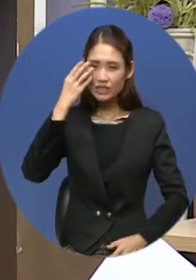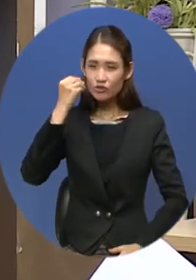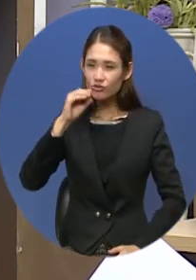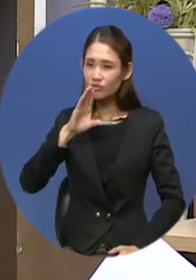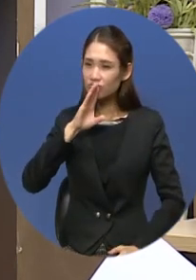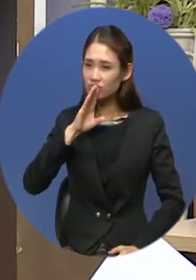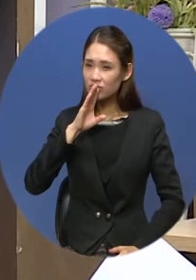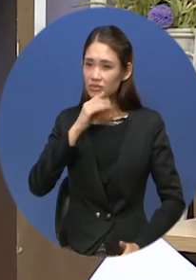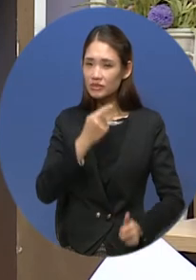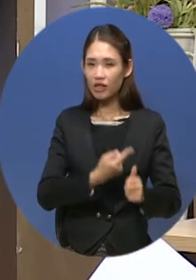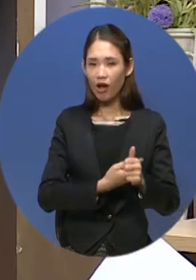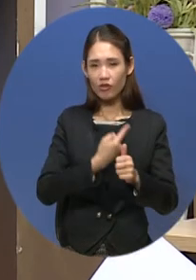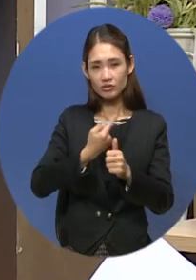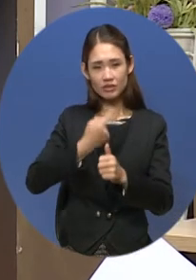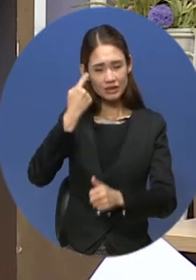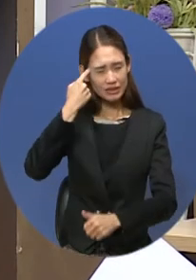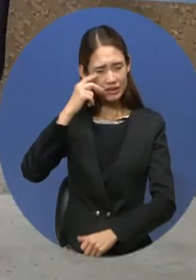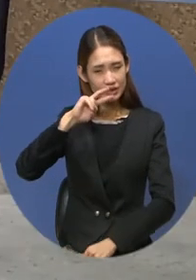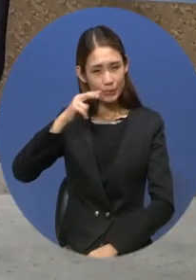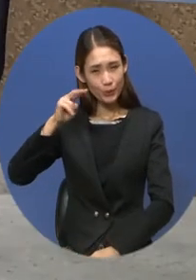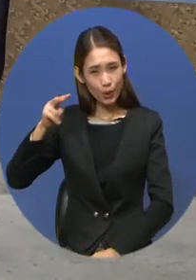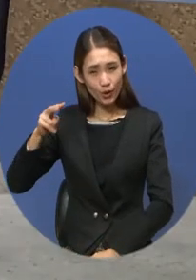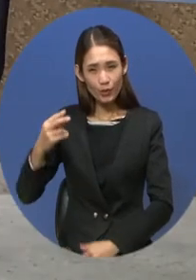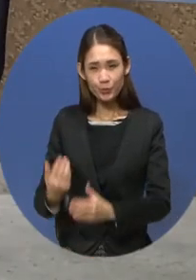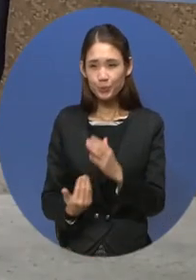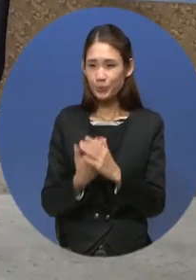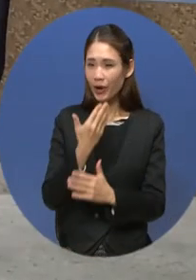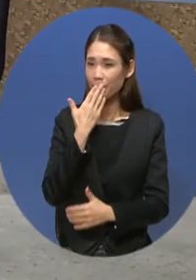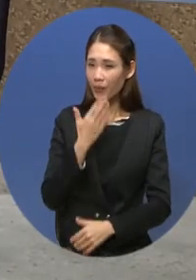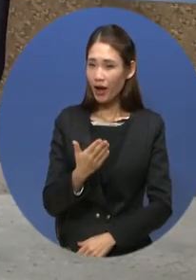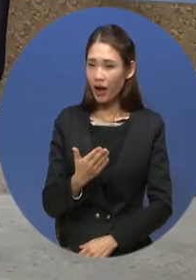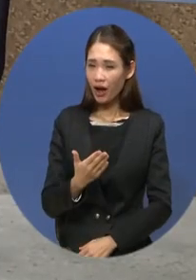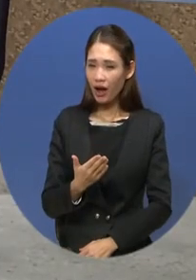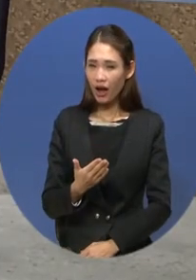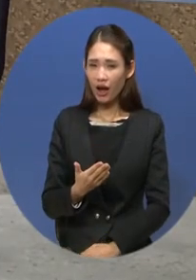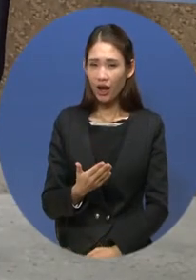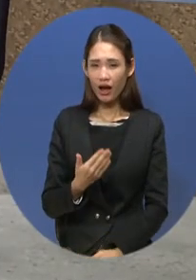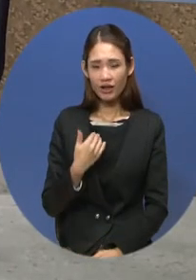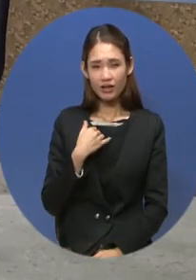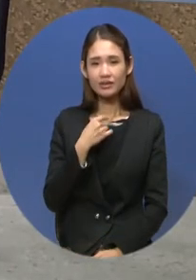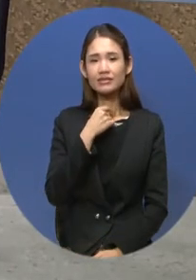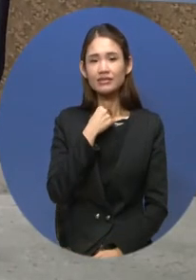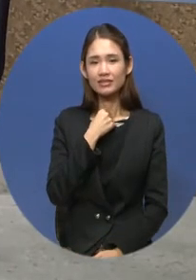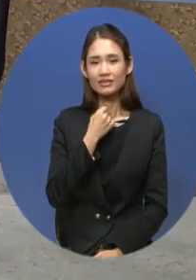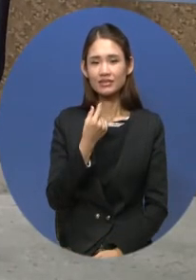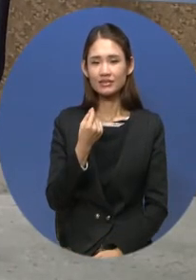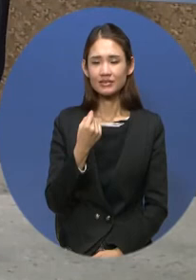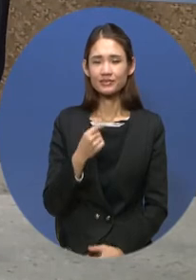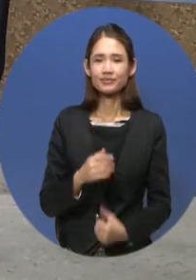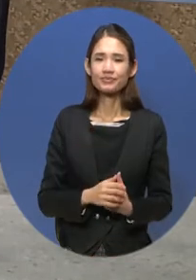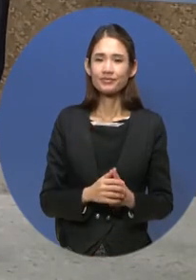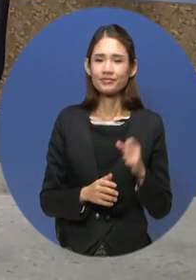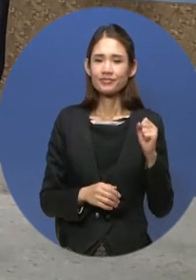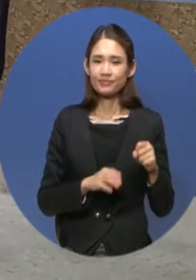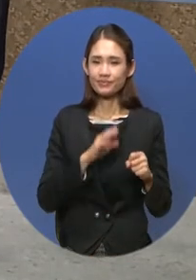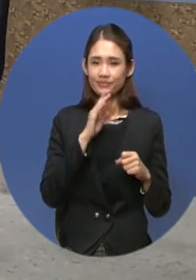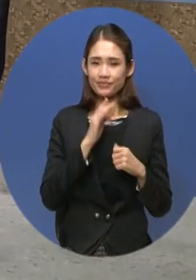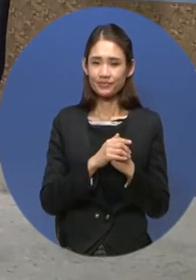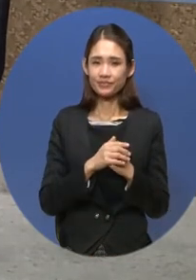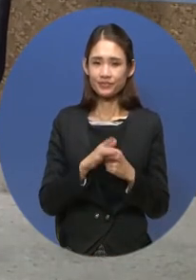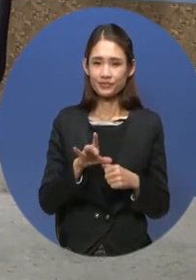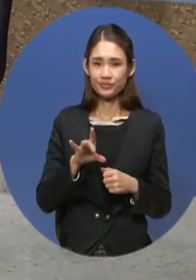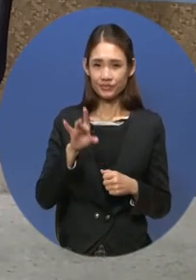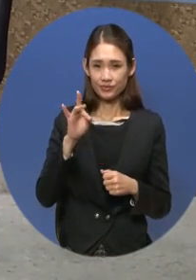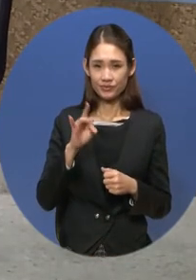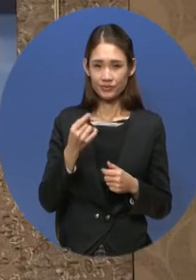물론 자연스럽게 인식 이제 변화도 그렇죠. 이루어지지 않을까 하는 제 바람입니다. 네, 맞아요. 이제